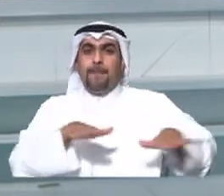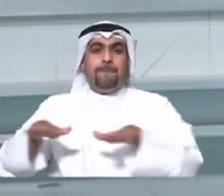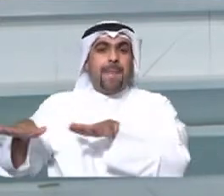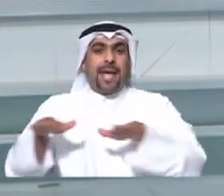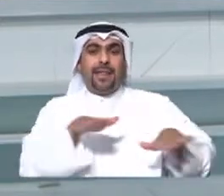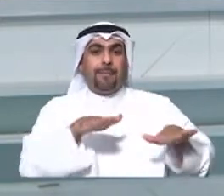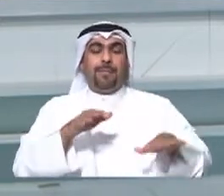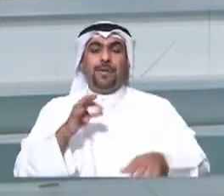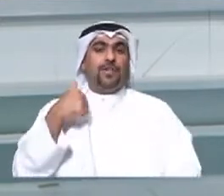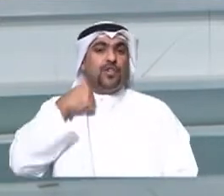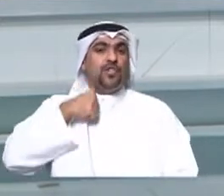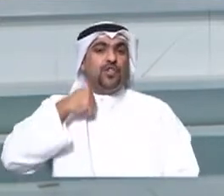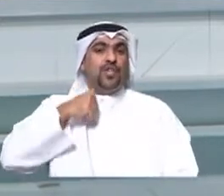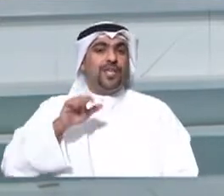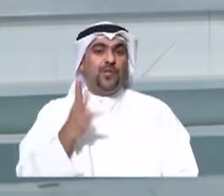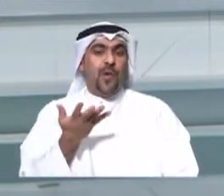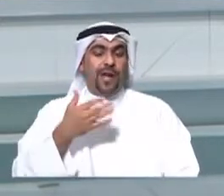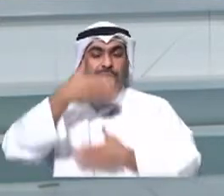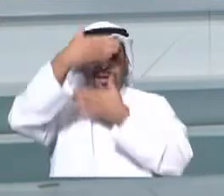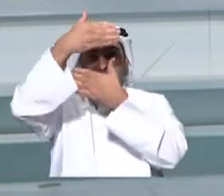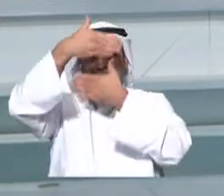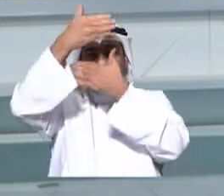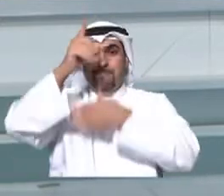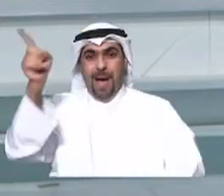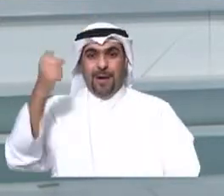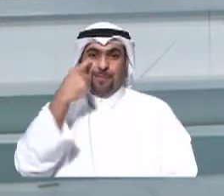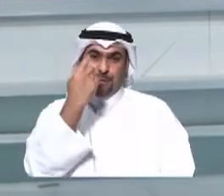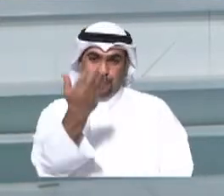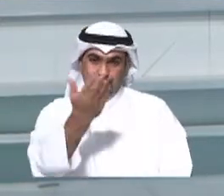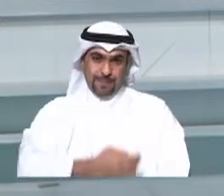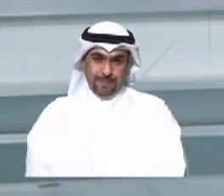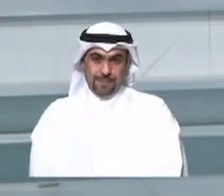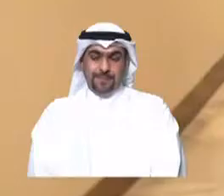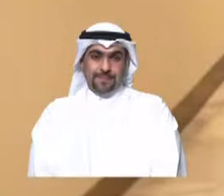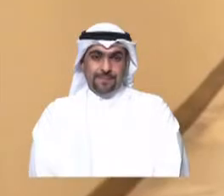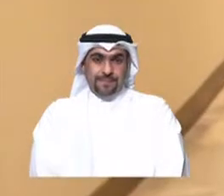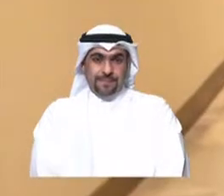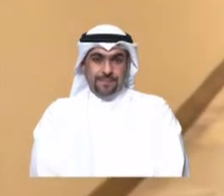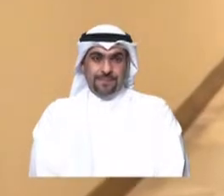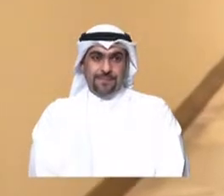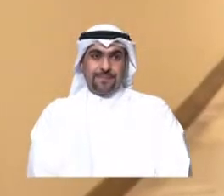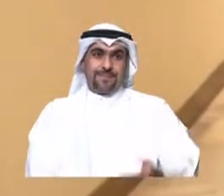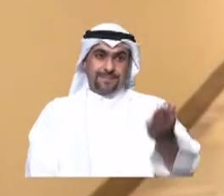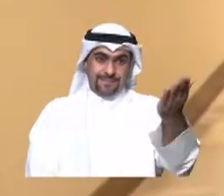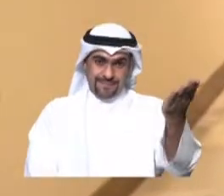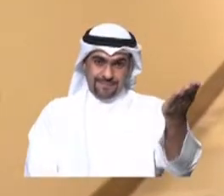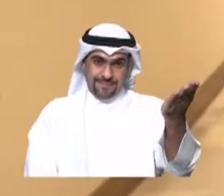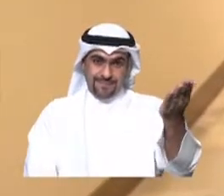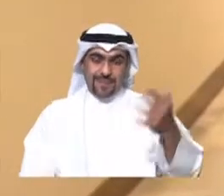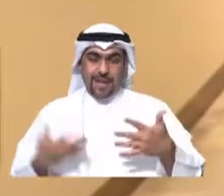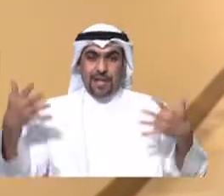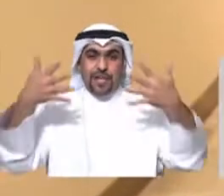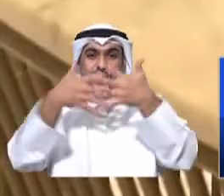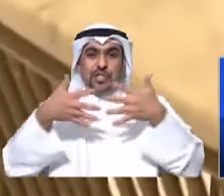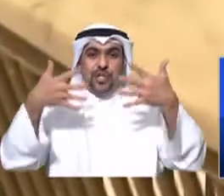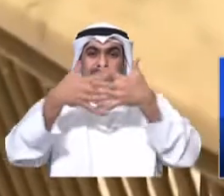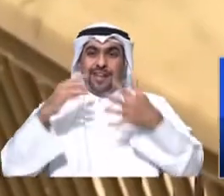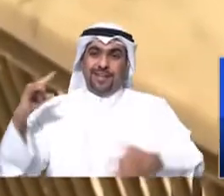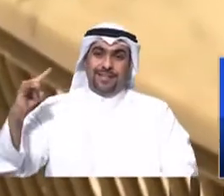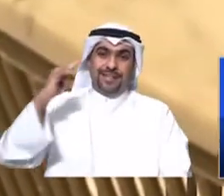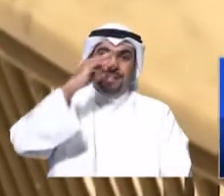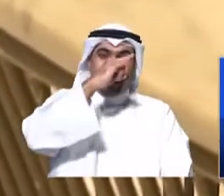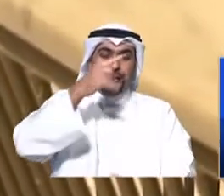لها بالمغرب. تفاصيل أكثر في هذا التقرير. منذ تأسيسها ظلت شركة الخطوط الجوية الكويتية